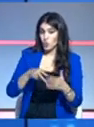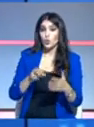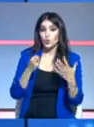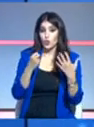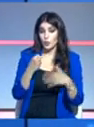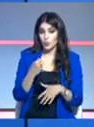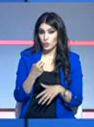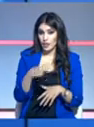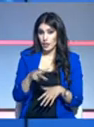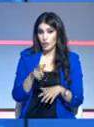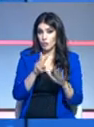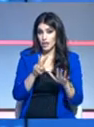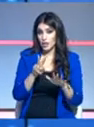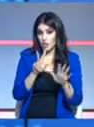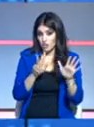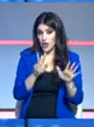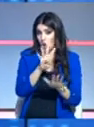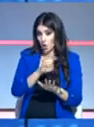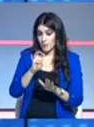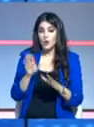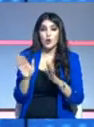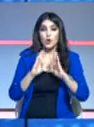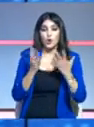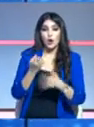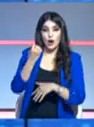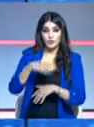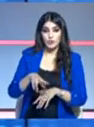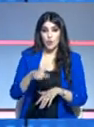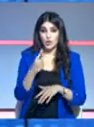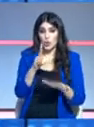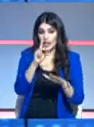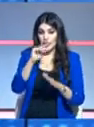2,243,000 جرعه تعطاو، منها